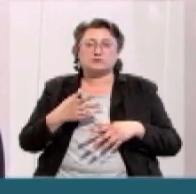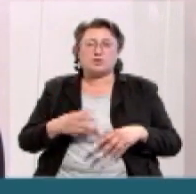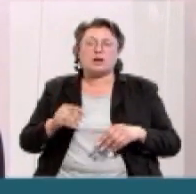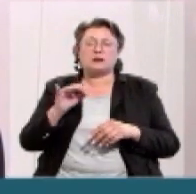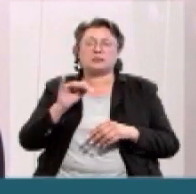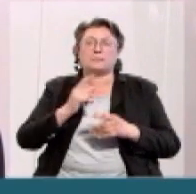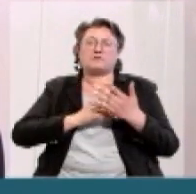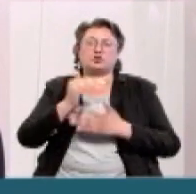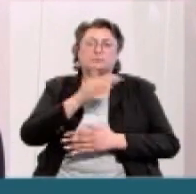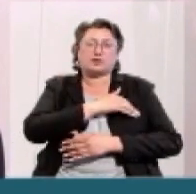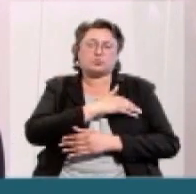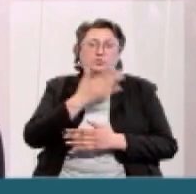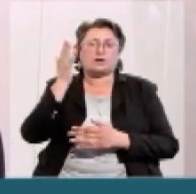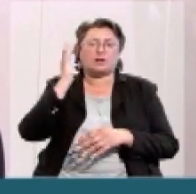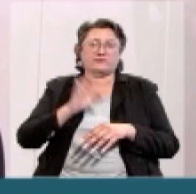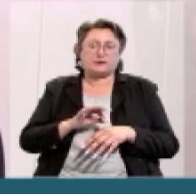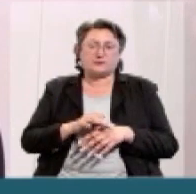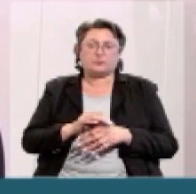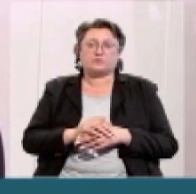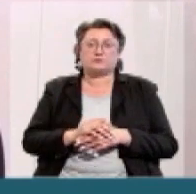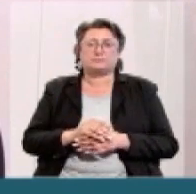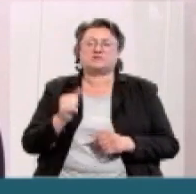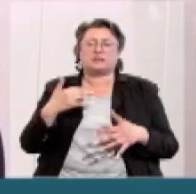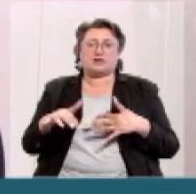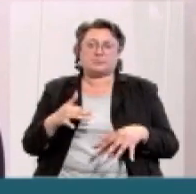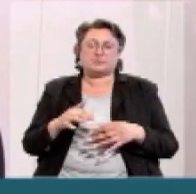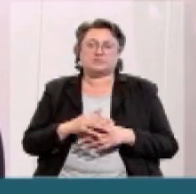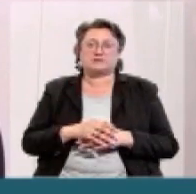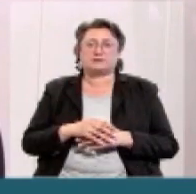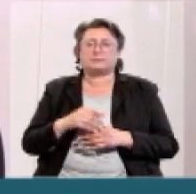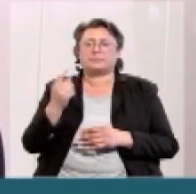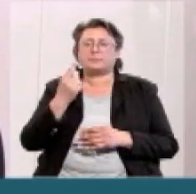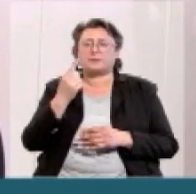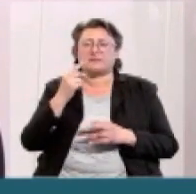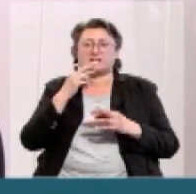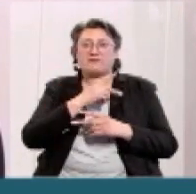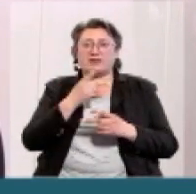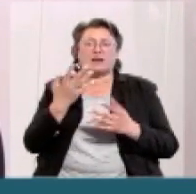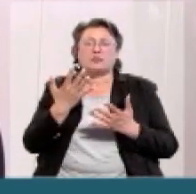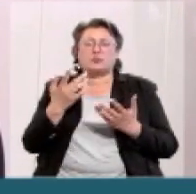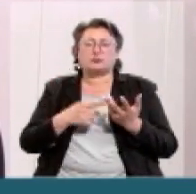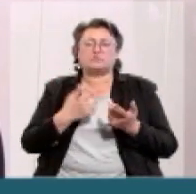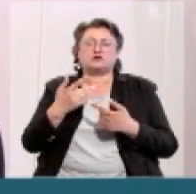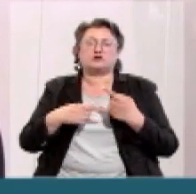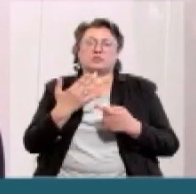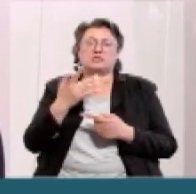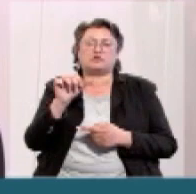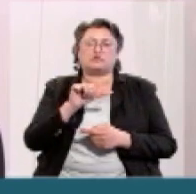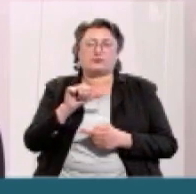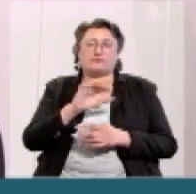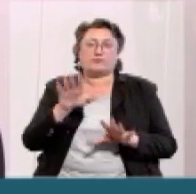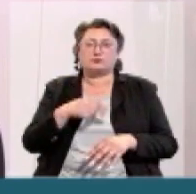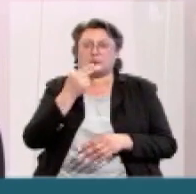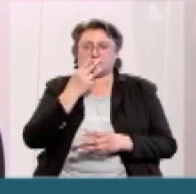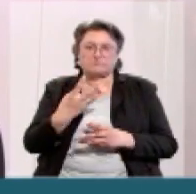температурасының көтерілуін, бас ауруын, әлсіздікті атауға болады. Уланудың алғашқы белгілері инфекция ішке кіргеннен кейін шамамен бірнеше